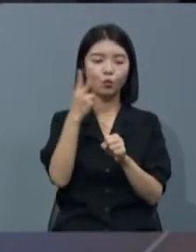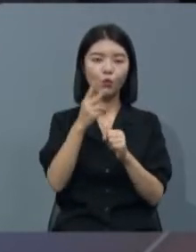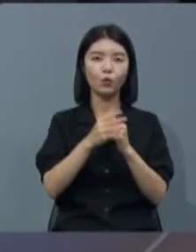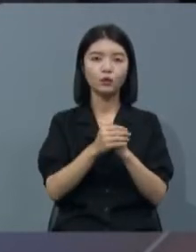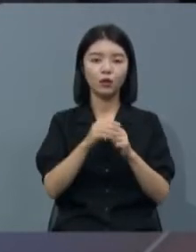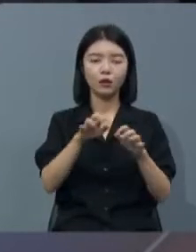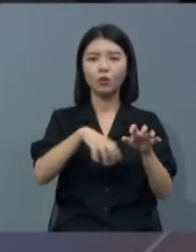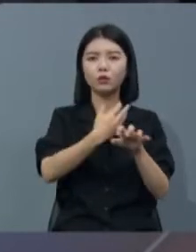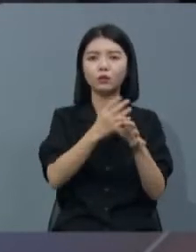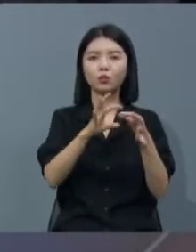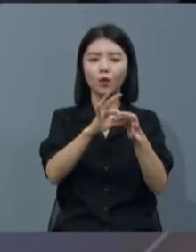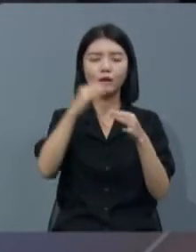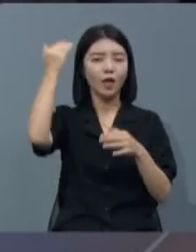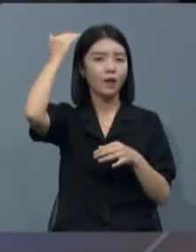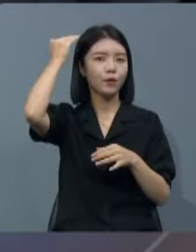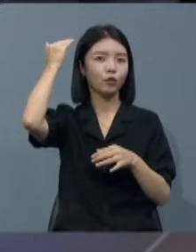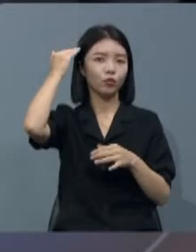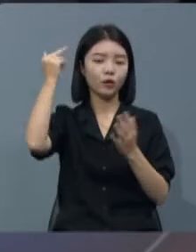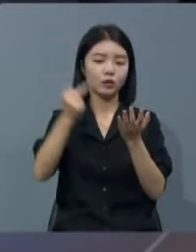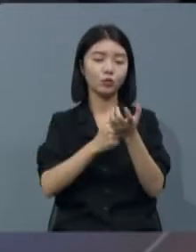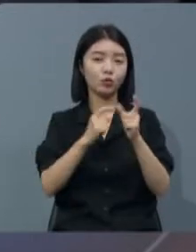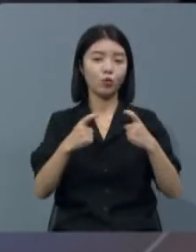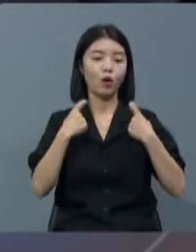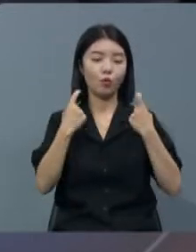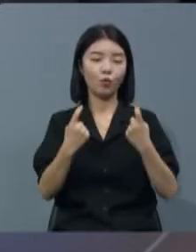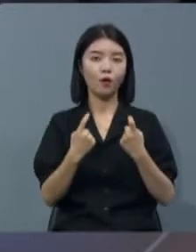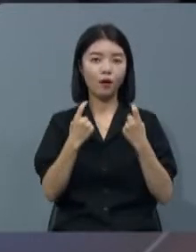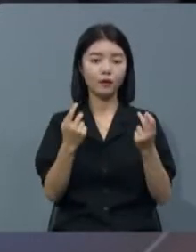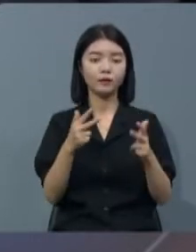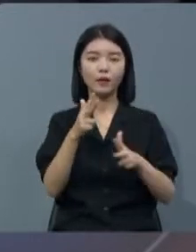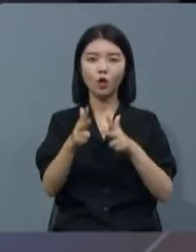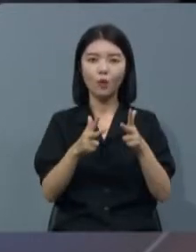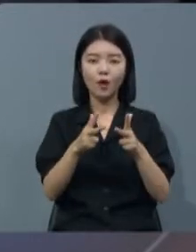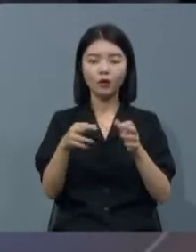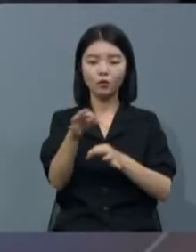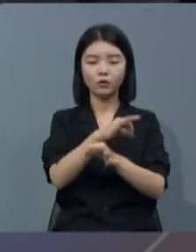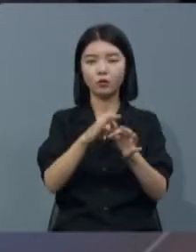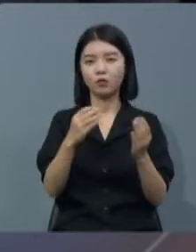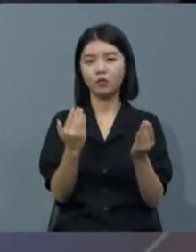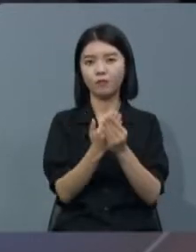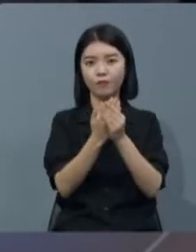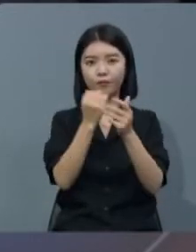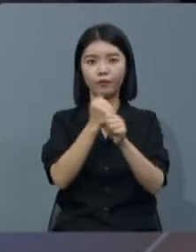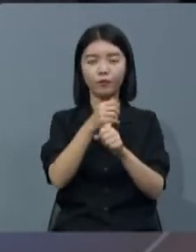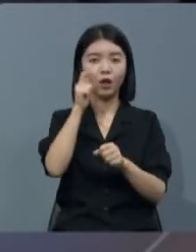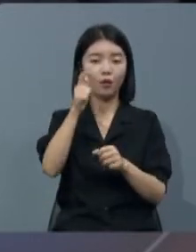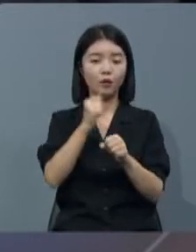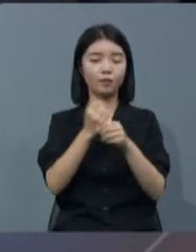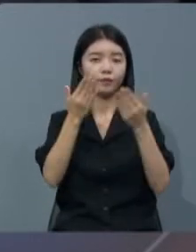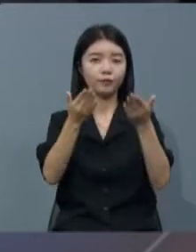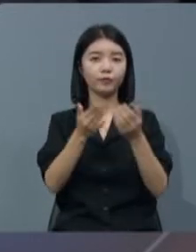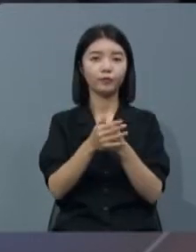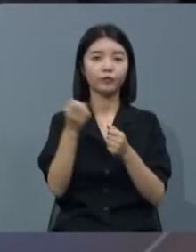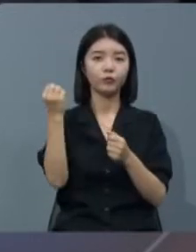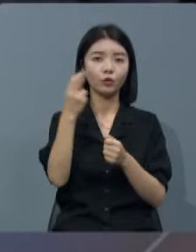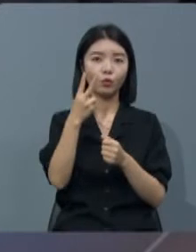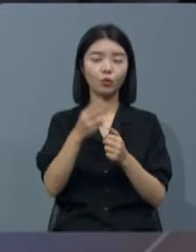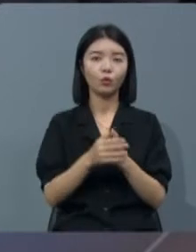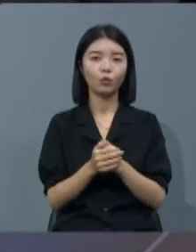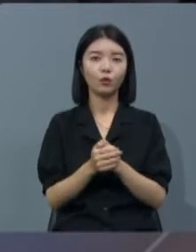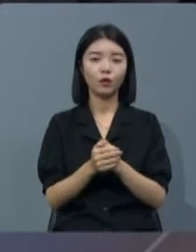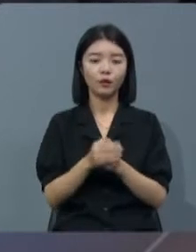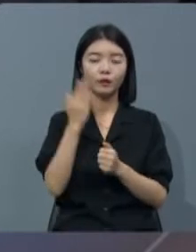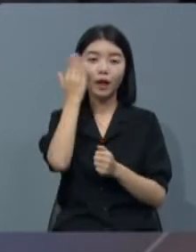혁신을 통해 대한민국과 제주 관광산업의 경쟁력을 강화시키겠습니다. 또 이와 아울러서 청정